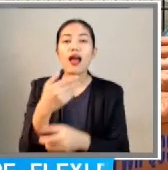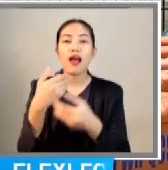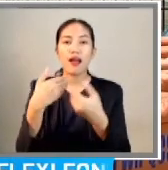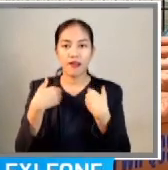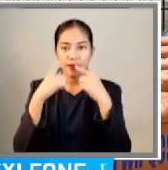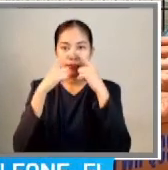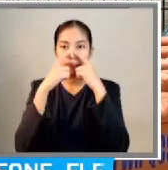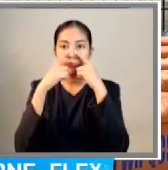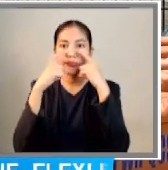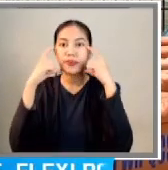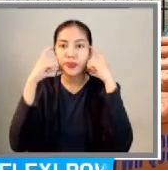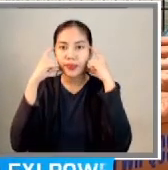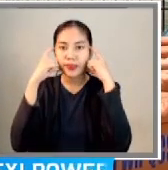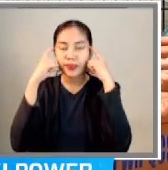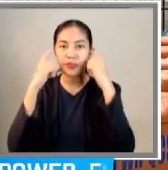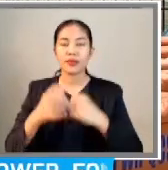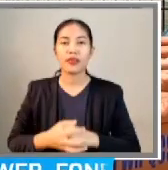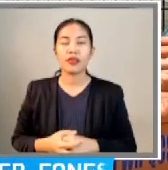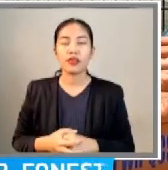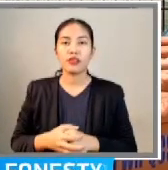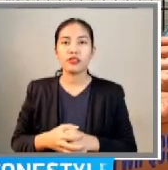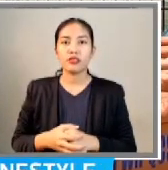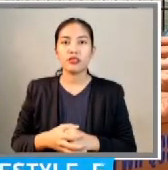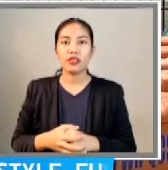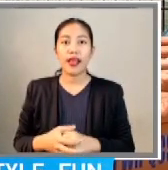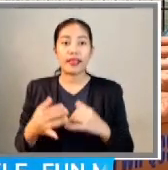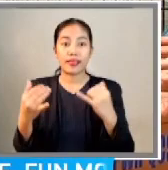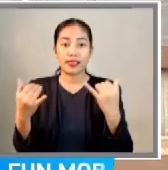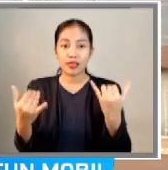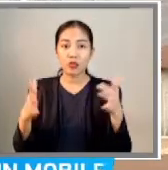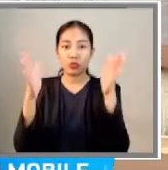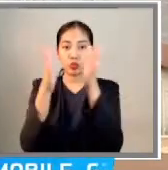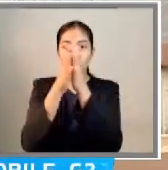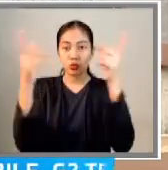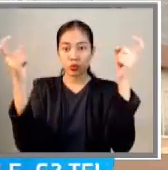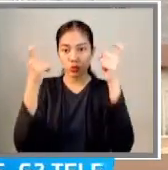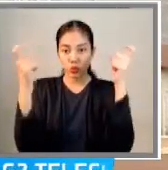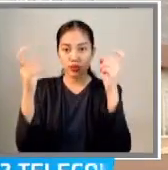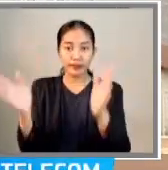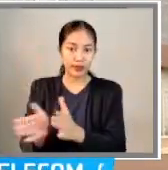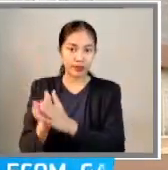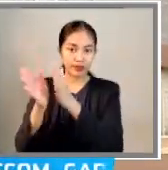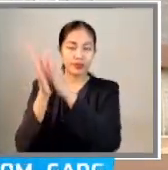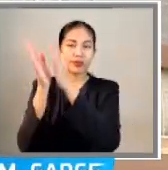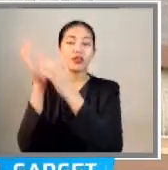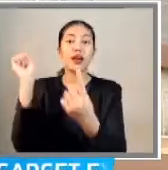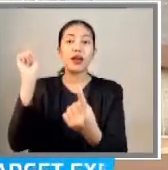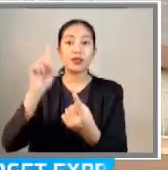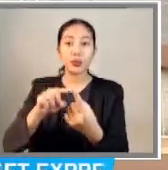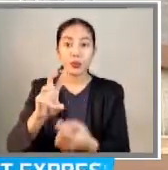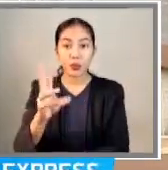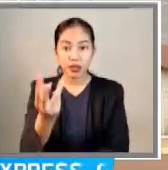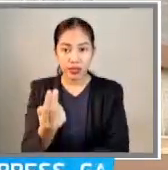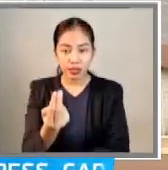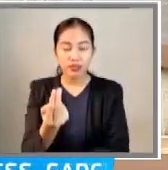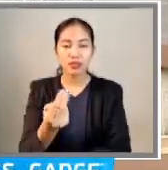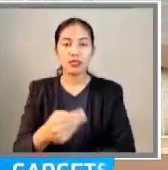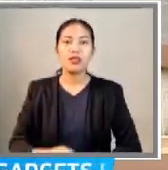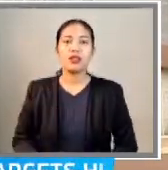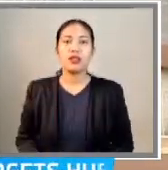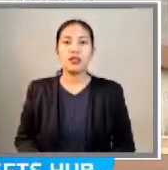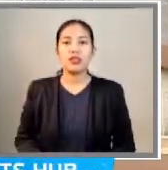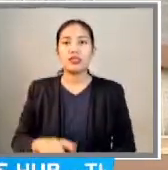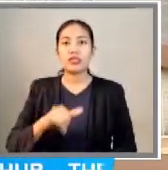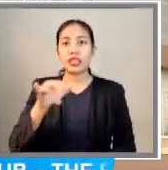ito pong pagpupugay ay inaasahan na maglalast until the last hour ng January 9. Yan po